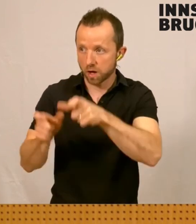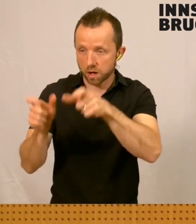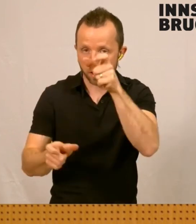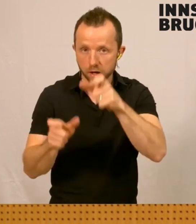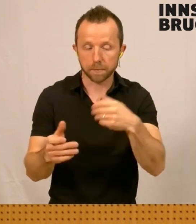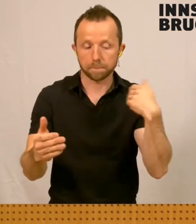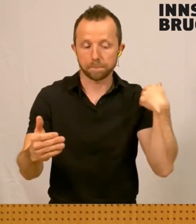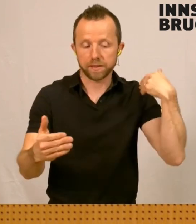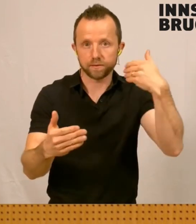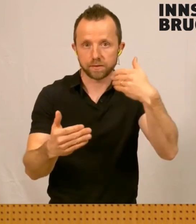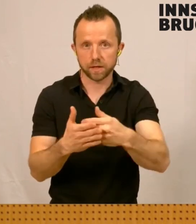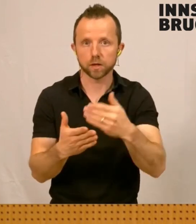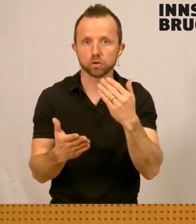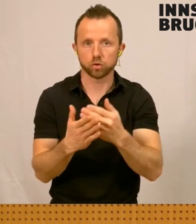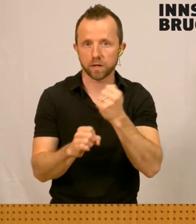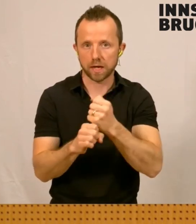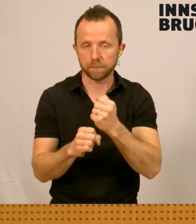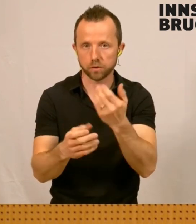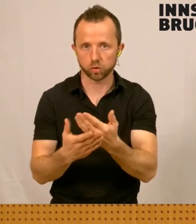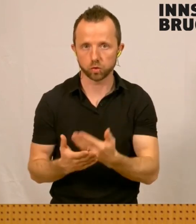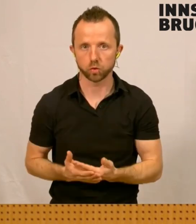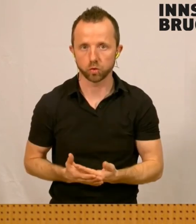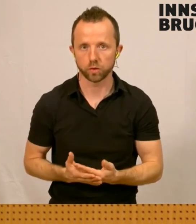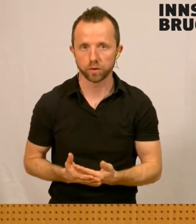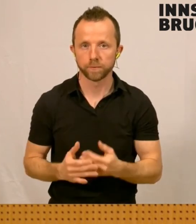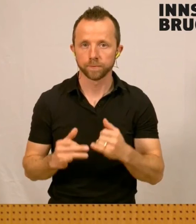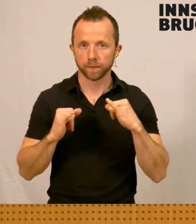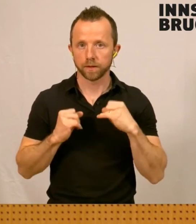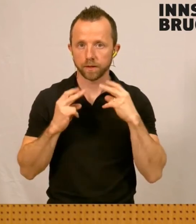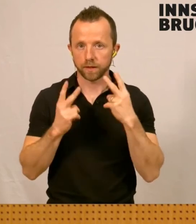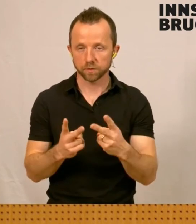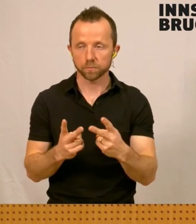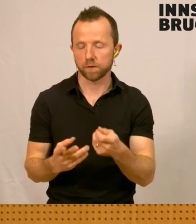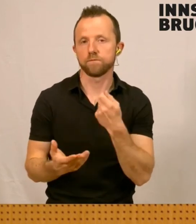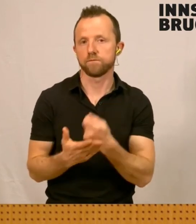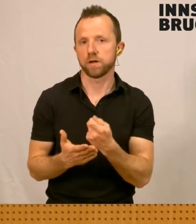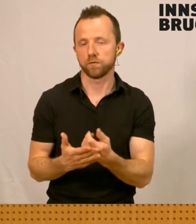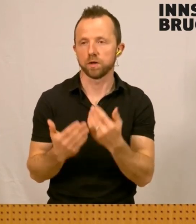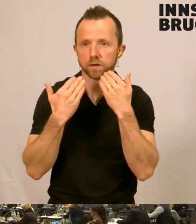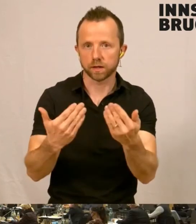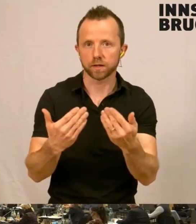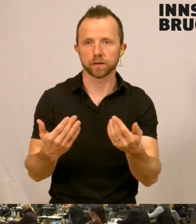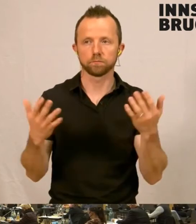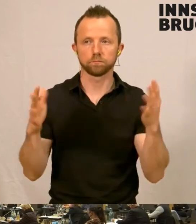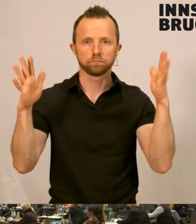in diesem Sinne gearbeitet haben. Innsbruck ist es wert. Danke.